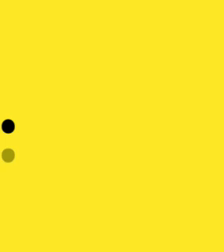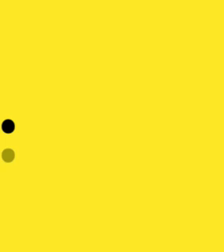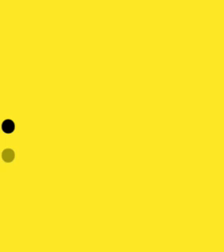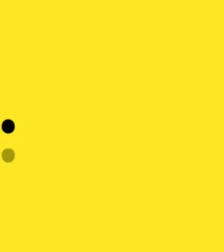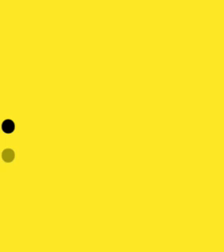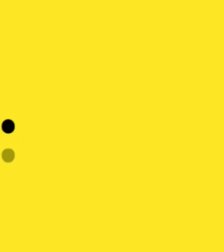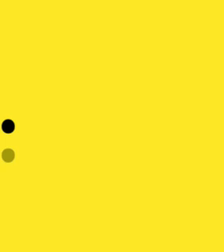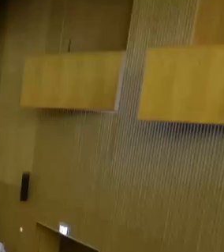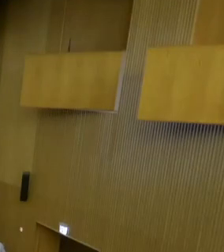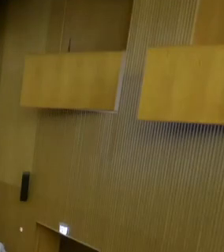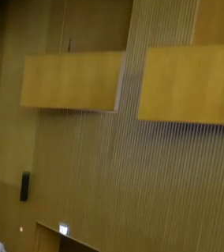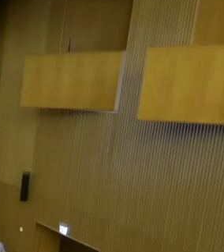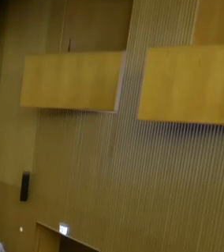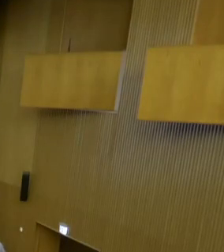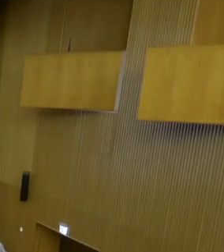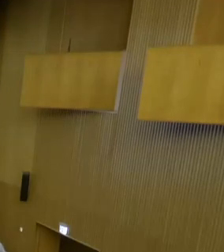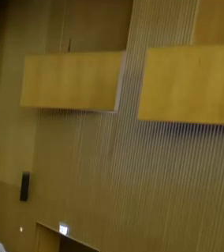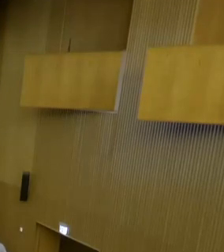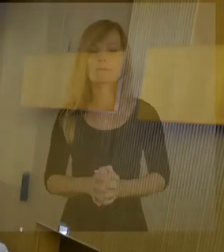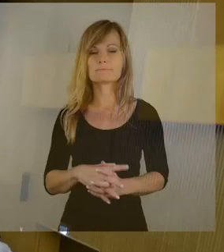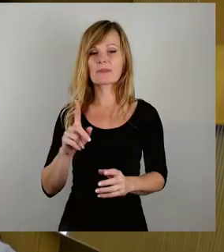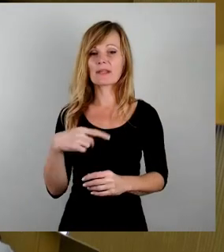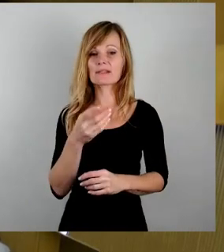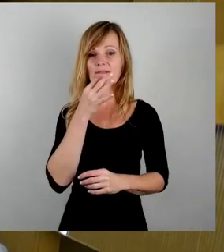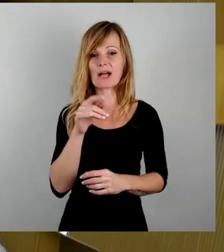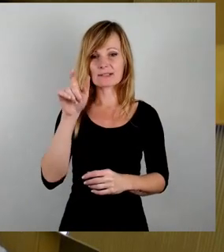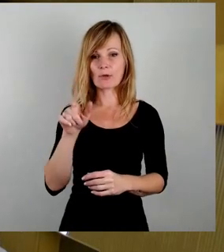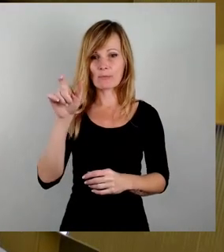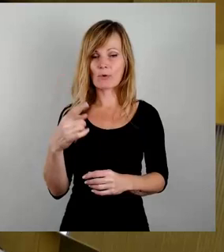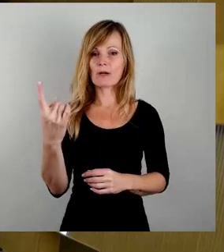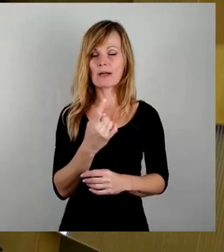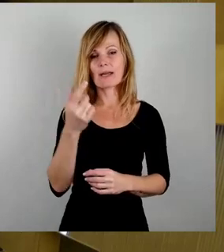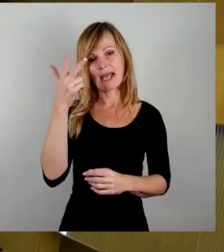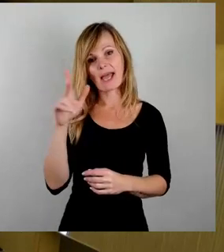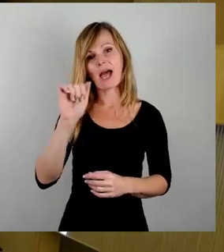Als nächster fragender Bürger ist Herr Alexander Stiefler.